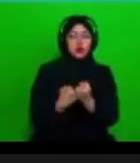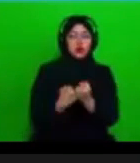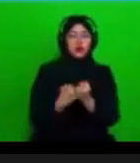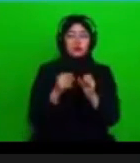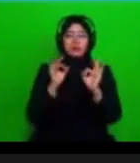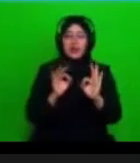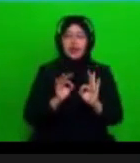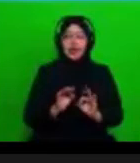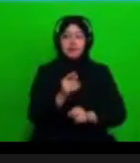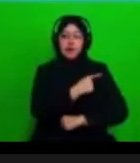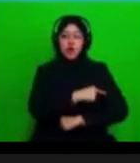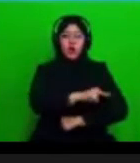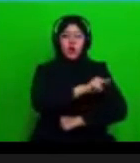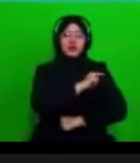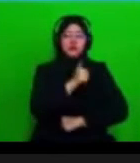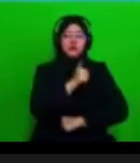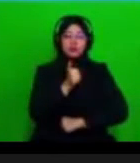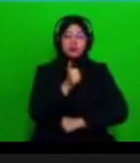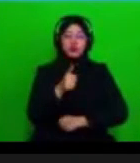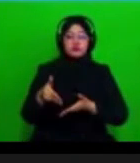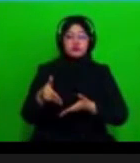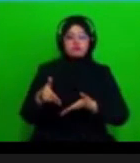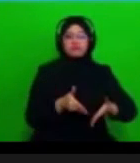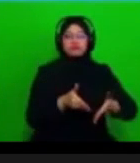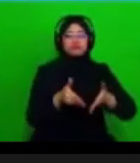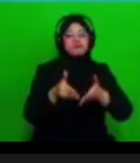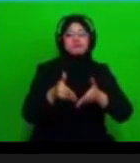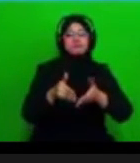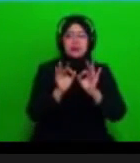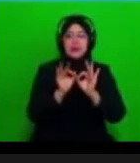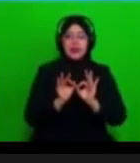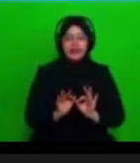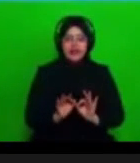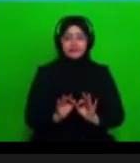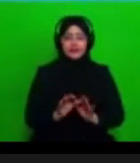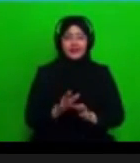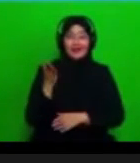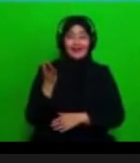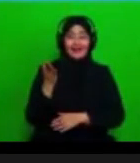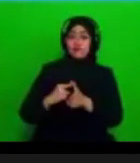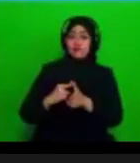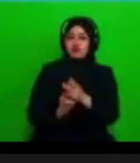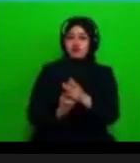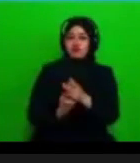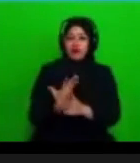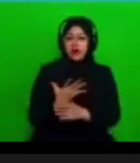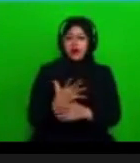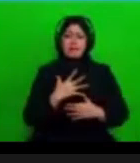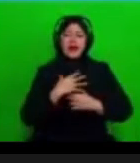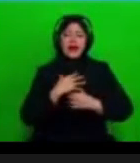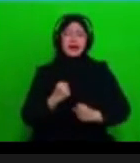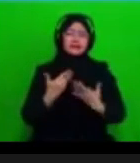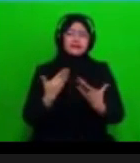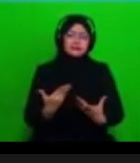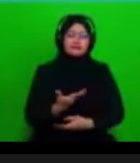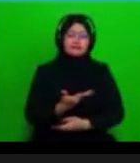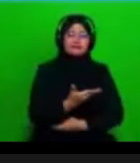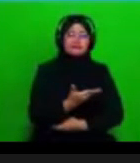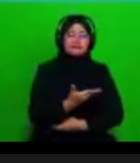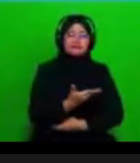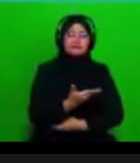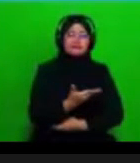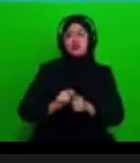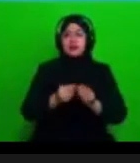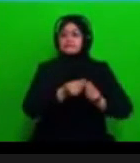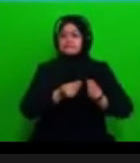Pendidikan Bermutu dalam Peta Jalan Pendidikan, yang tadi sudah di-trigger dengan harapan kita bahwa kita ingin